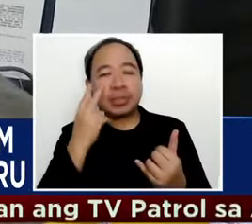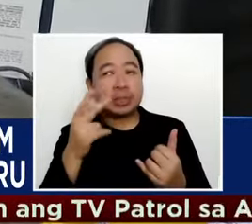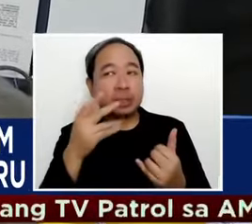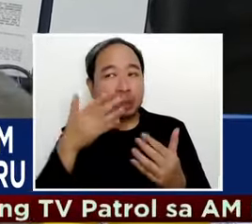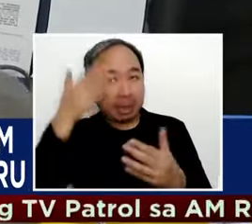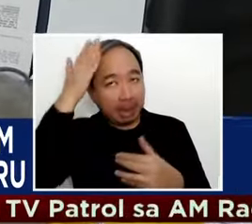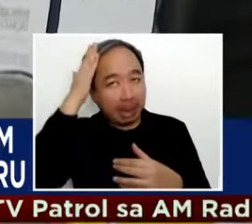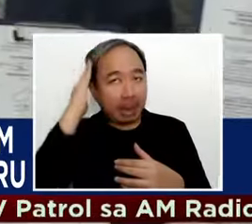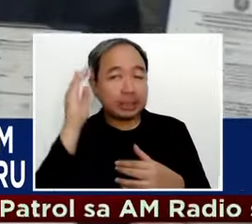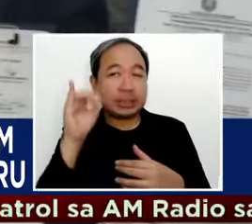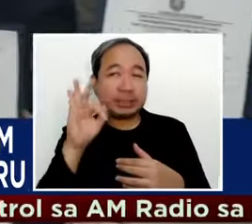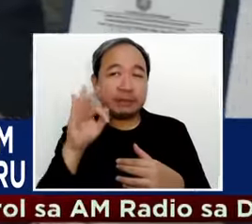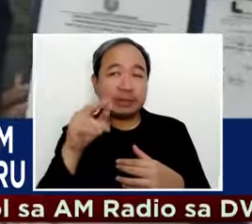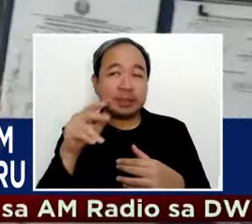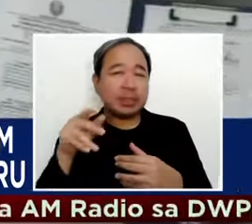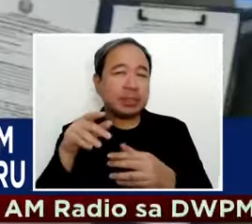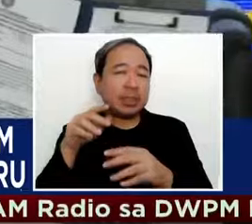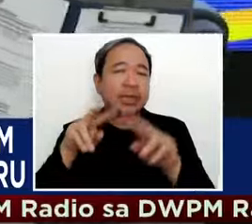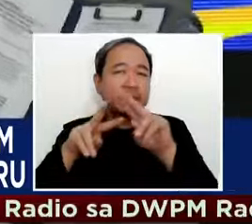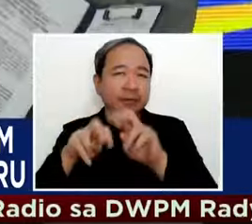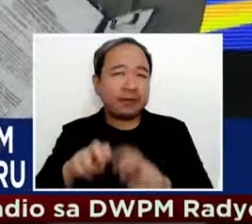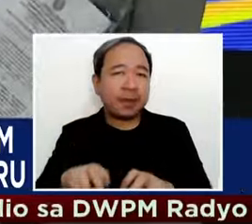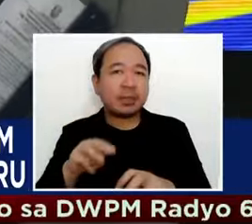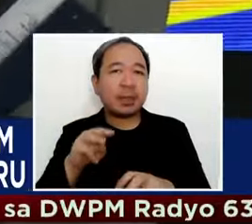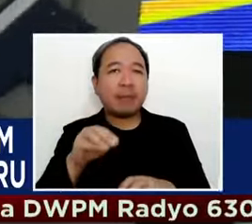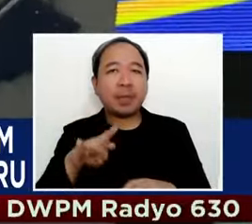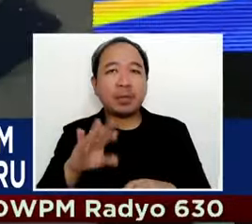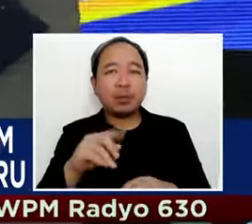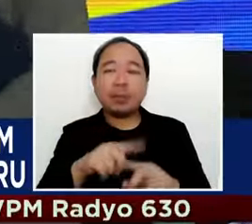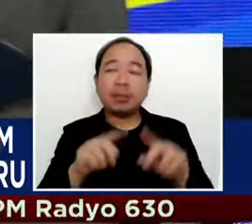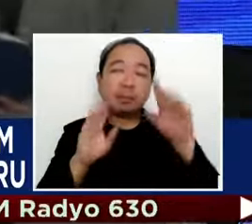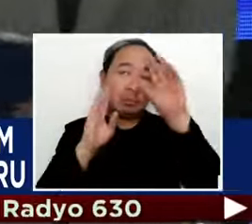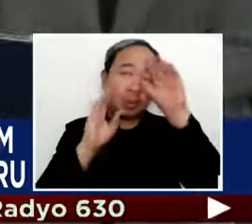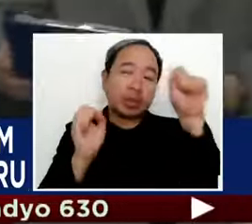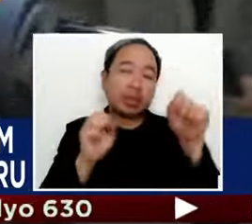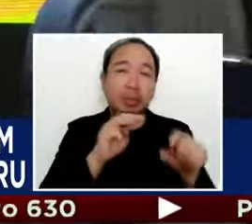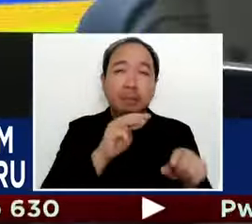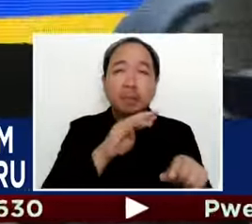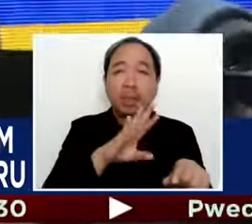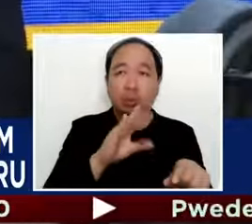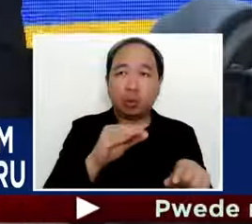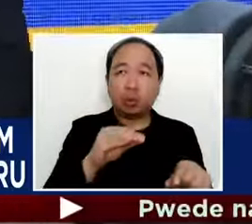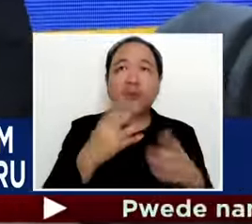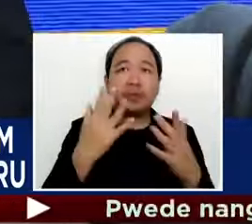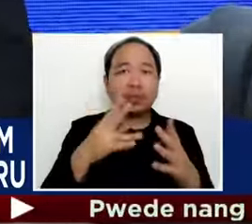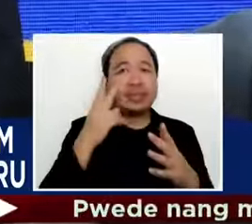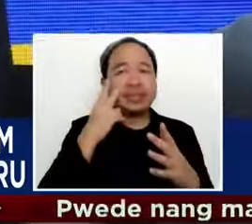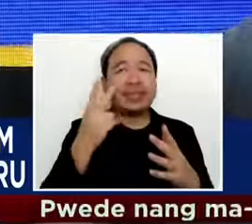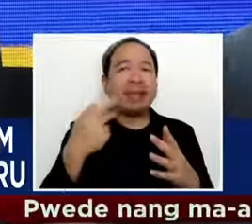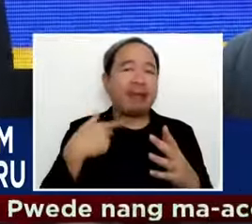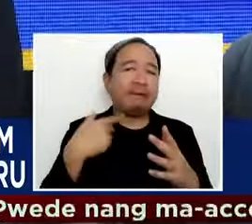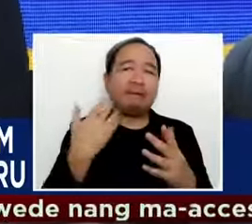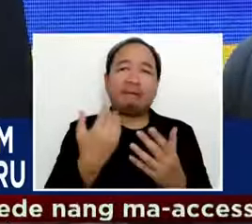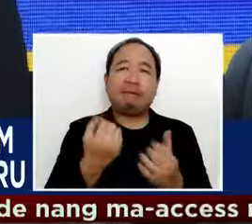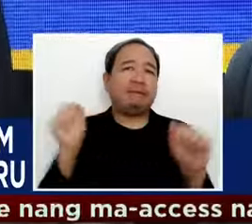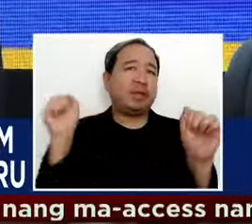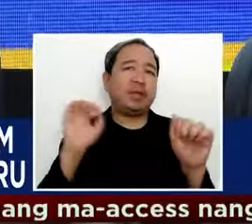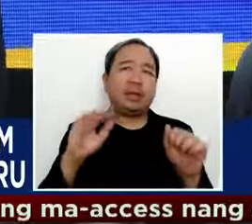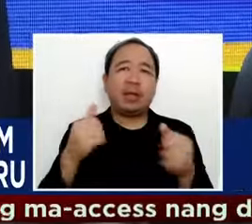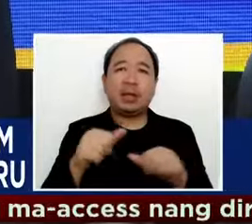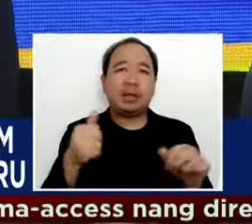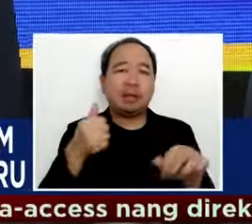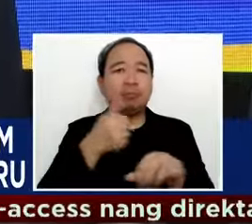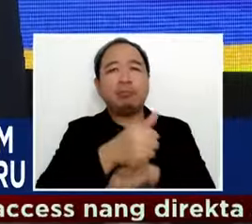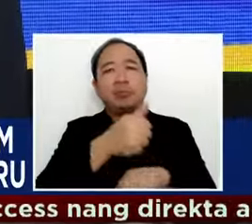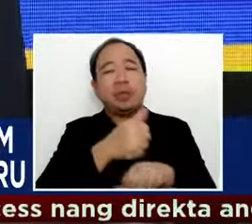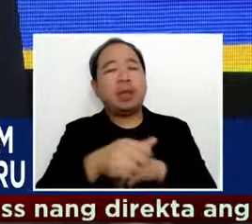sa Miro. Sagot naman ng presidente ng Miro na linis na ang kanilang kumpanya sa mga aligasyon tungkol sa nangyaring